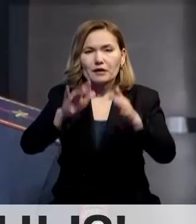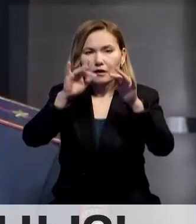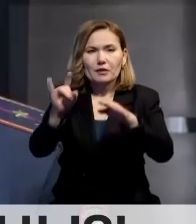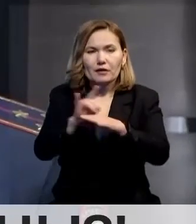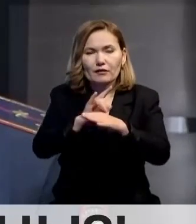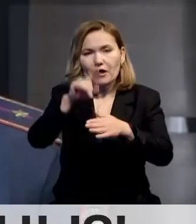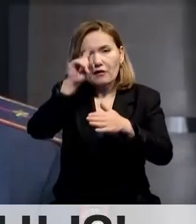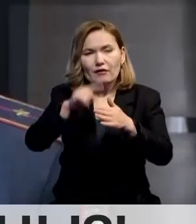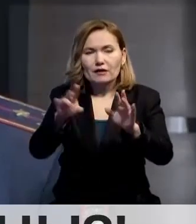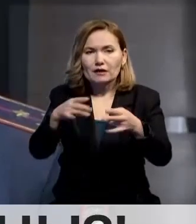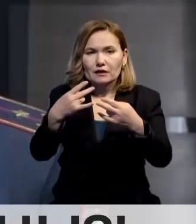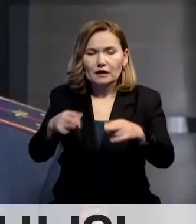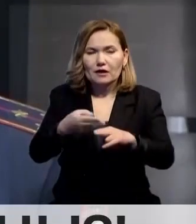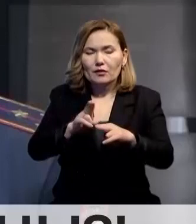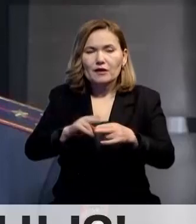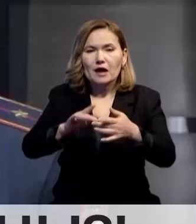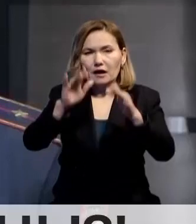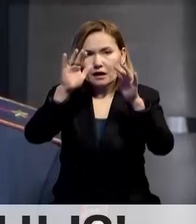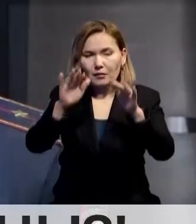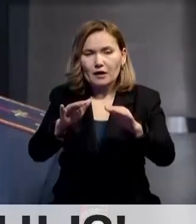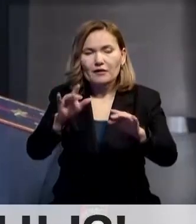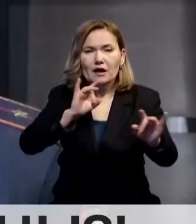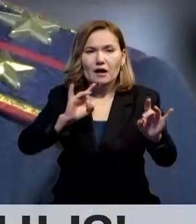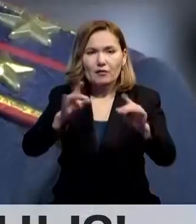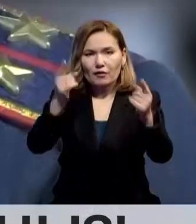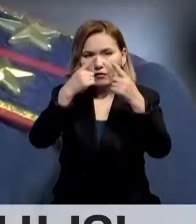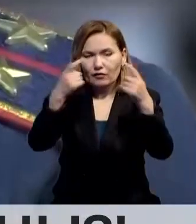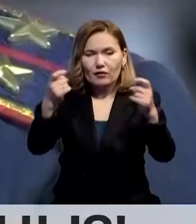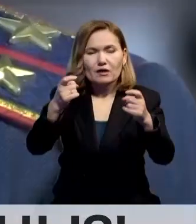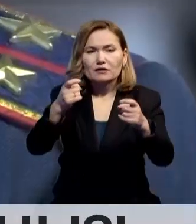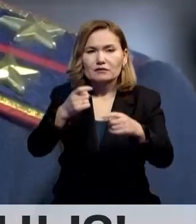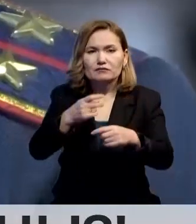күмәнді мәліметтерді ұсынатын интернеттегі хабарландыруларға сенбеуге кеңес береді.